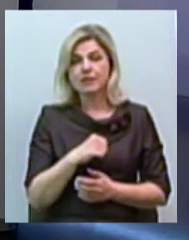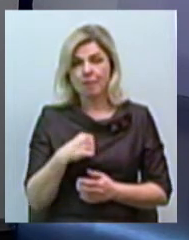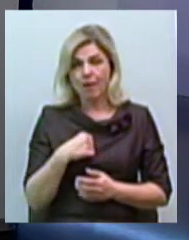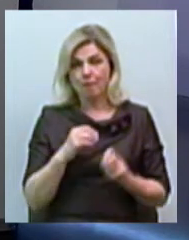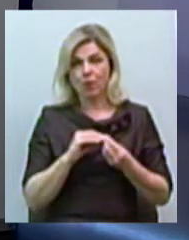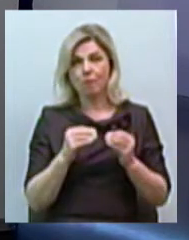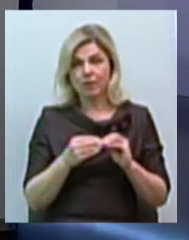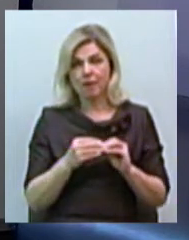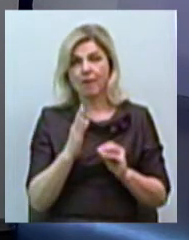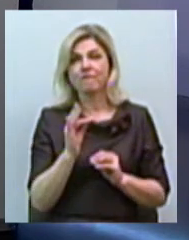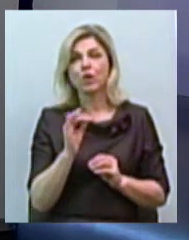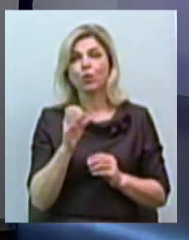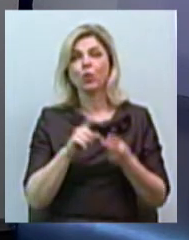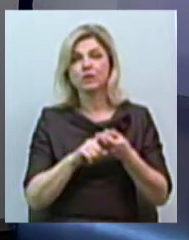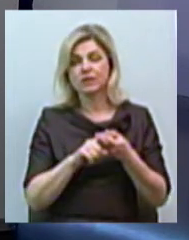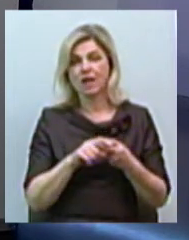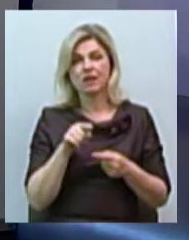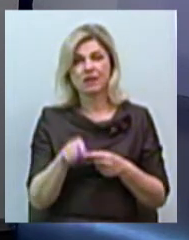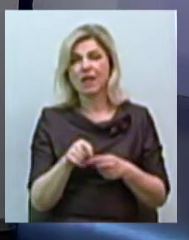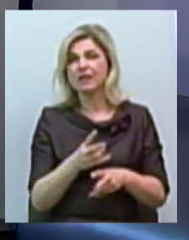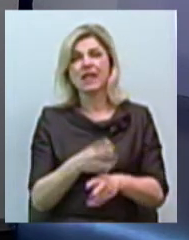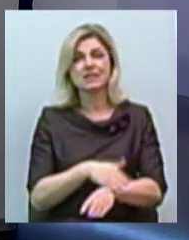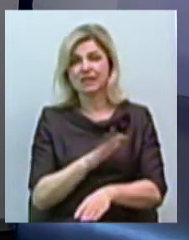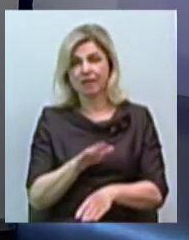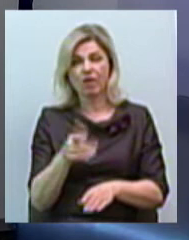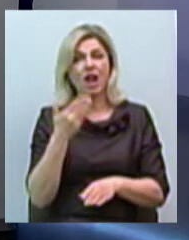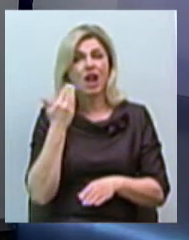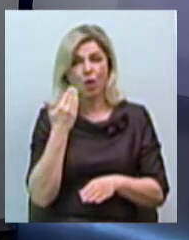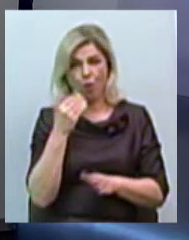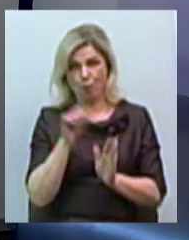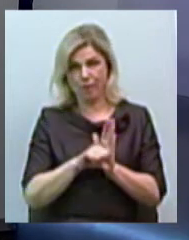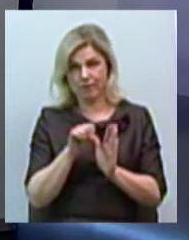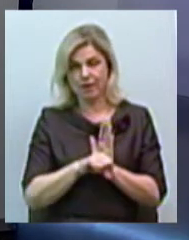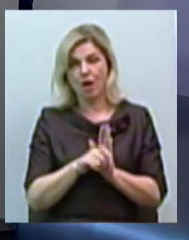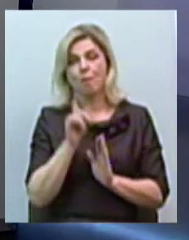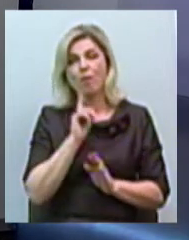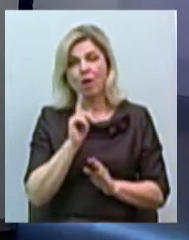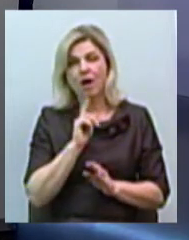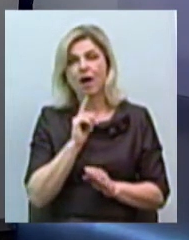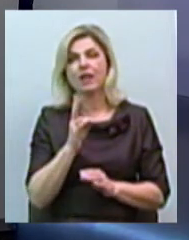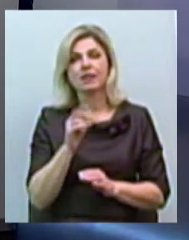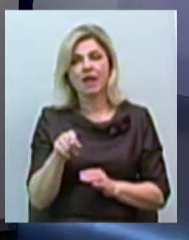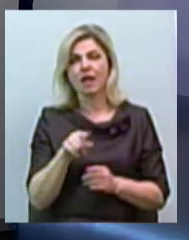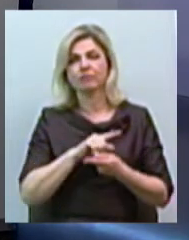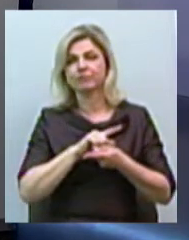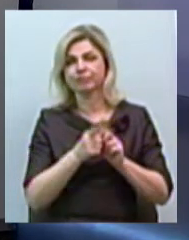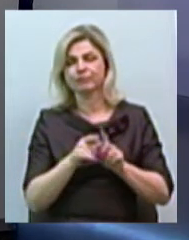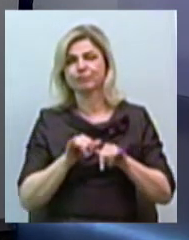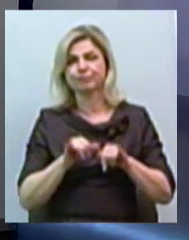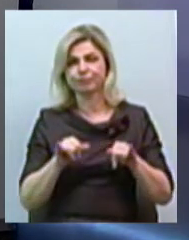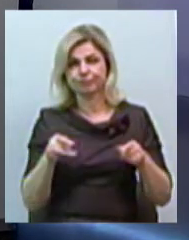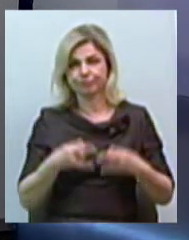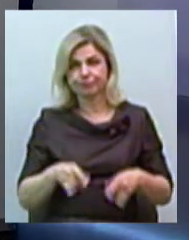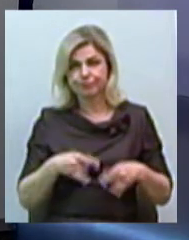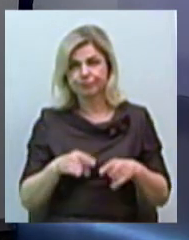проблема, вірус, він не стійкий, його легко знищити, поки він не стане розмножуватися і